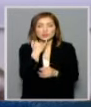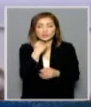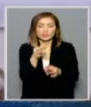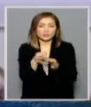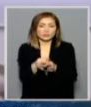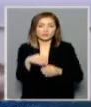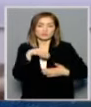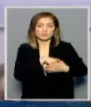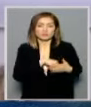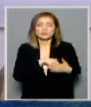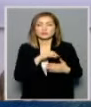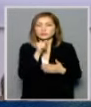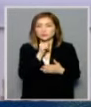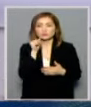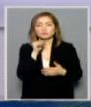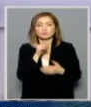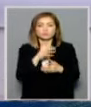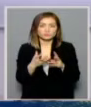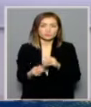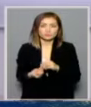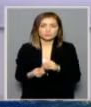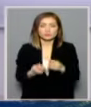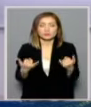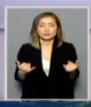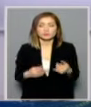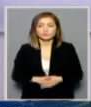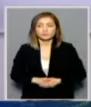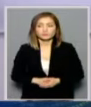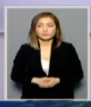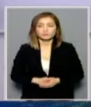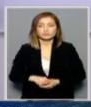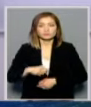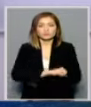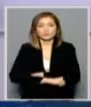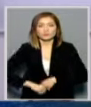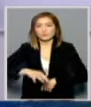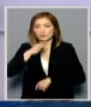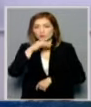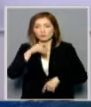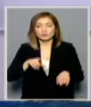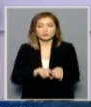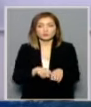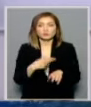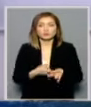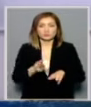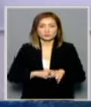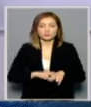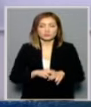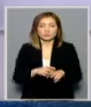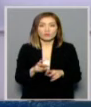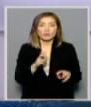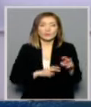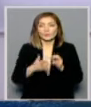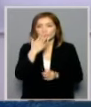ол любой жерден таба алып келеді. Ол практически невозможно. Даже қазір біздерде даже границада иттеріміз бар. Онда шығарып жатырмыз. Бана мен